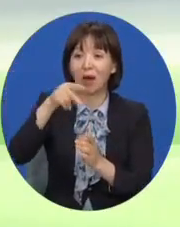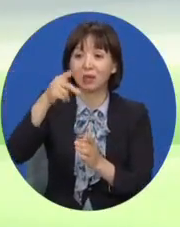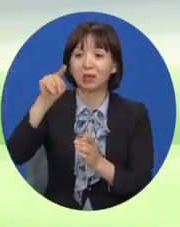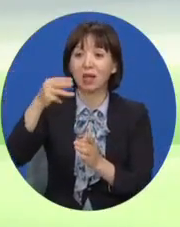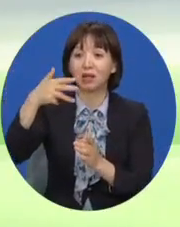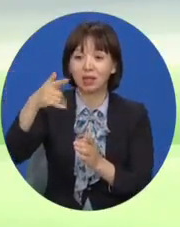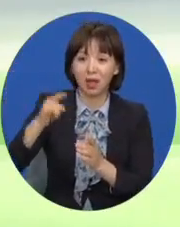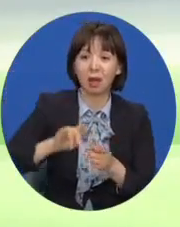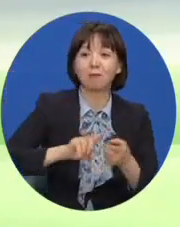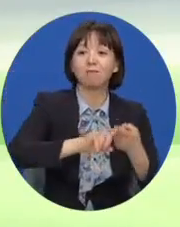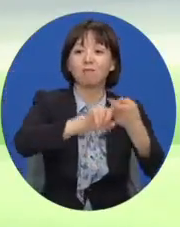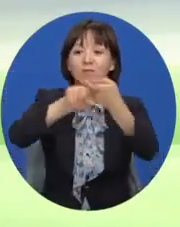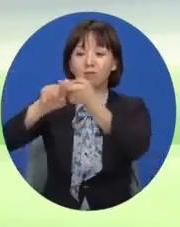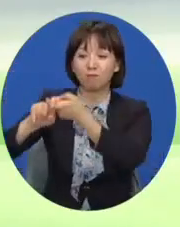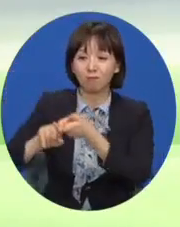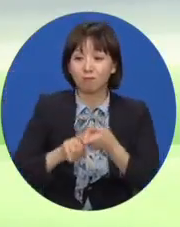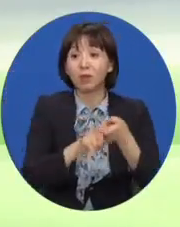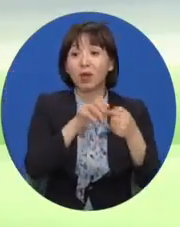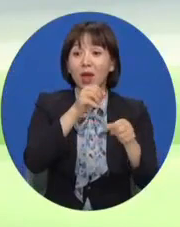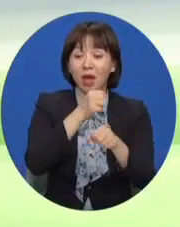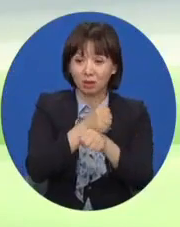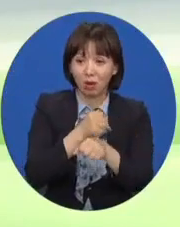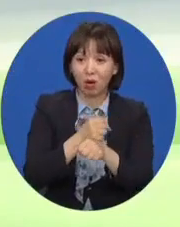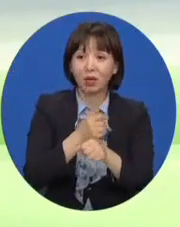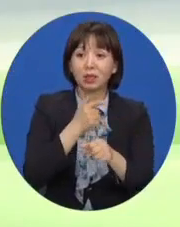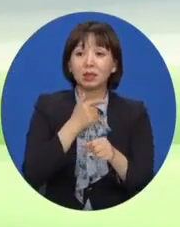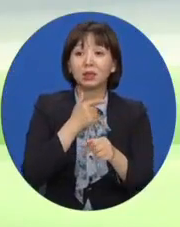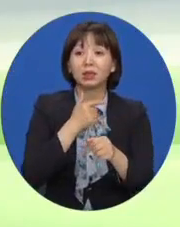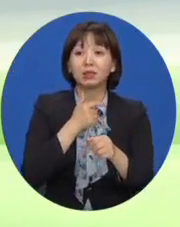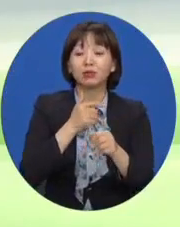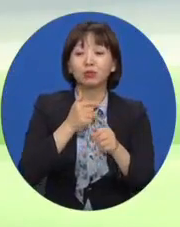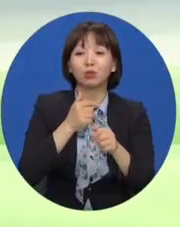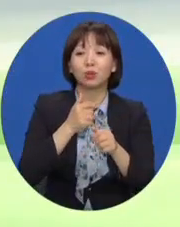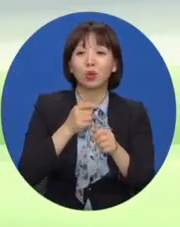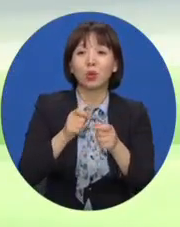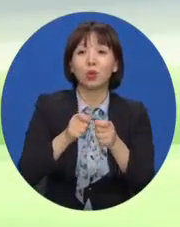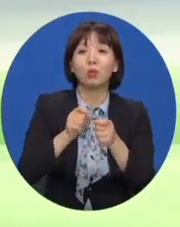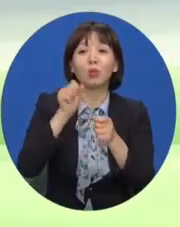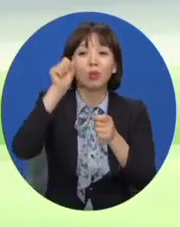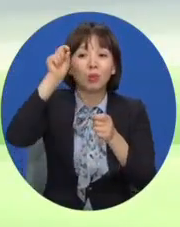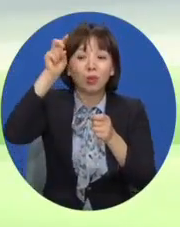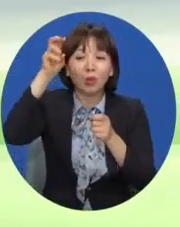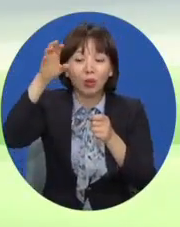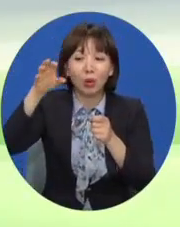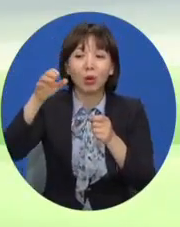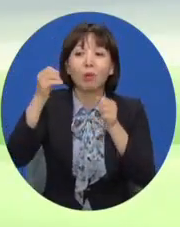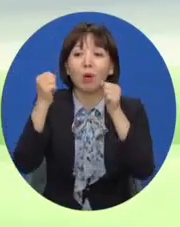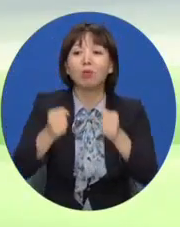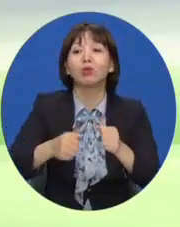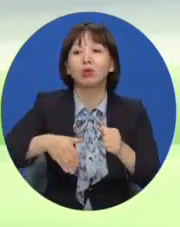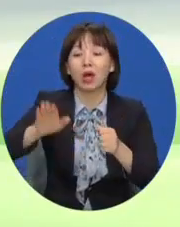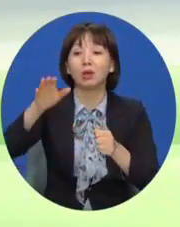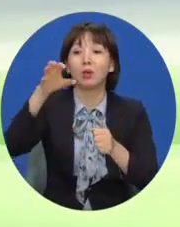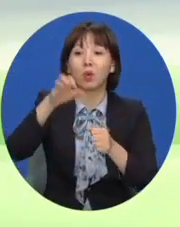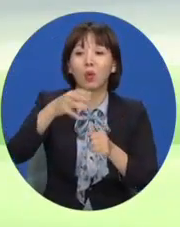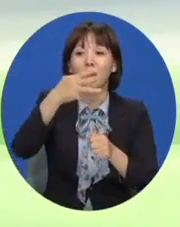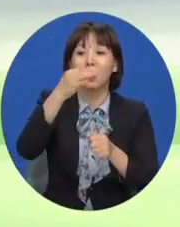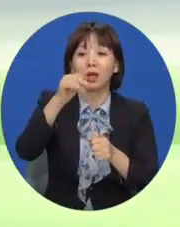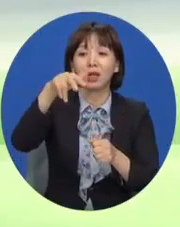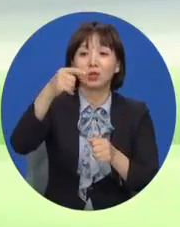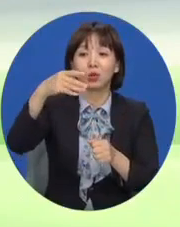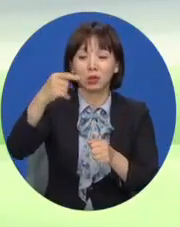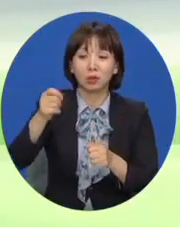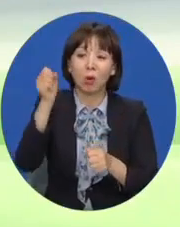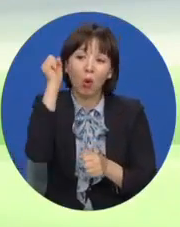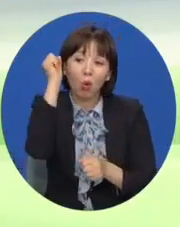돌아가는 벨트형 원형이 돼서 그럼 체형적인 어떤 체류형으로 또 묵고 먹고 마시고 하는 그런 리조트 또 무슨